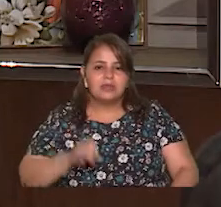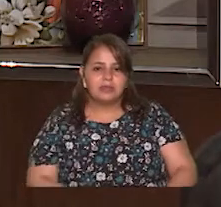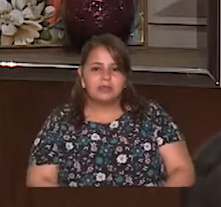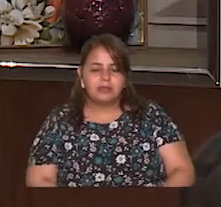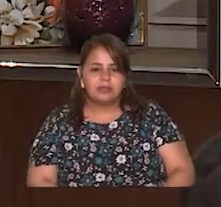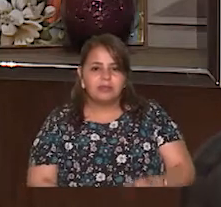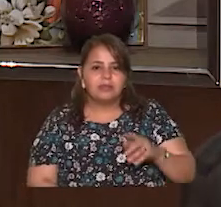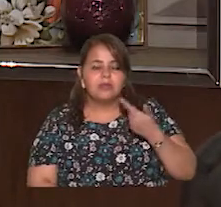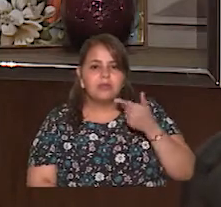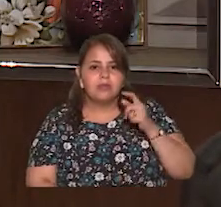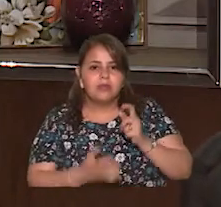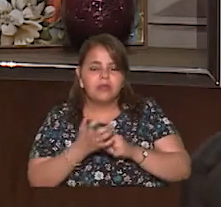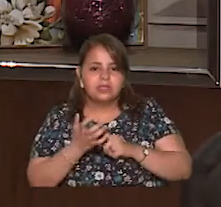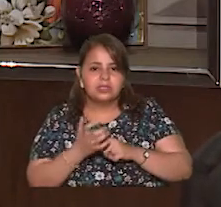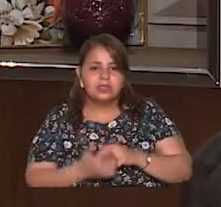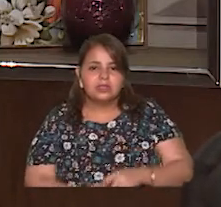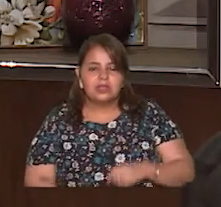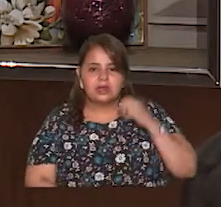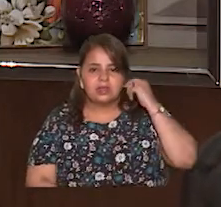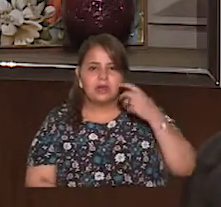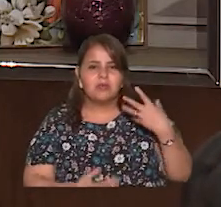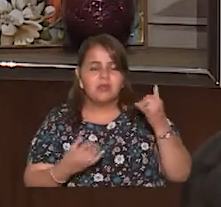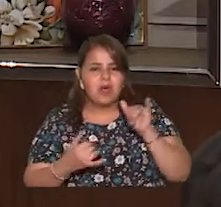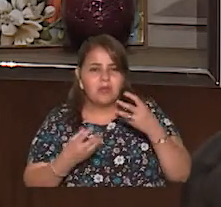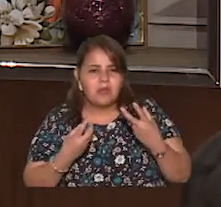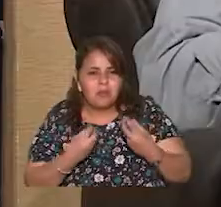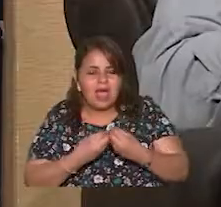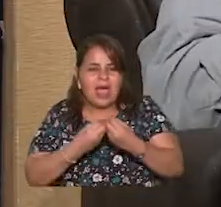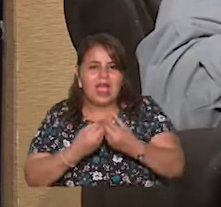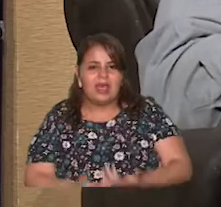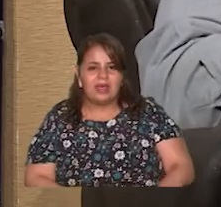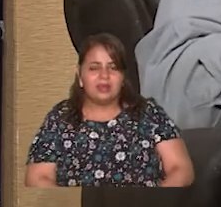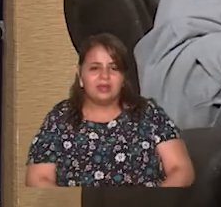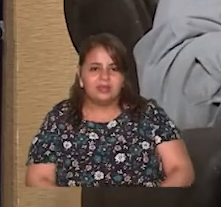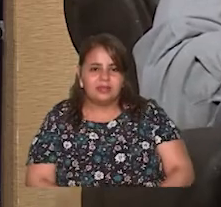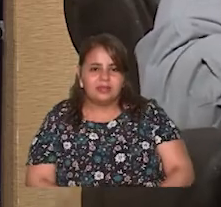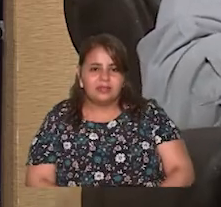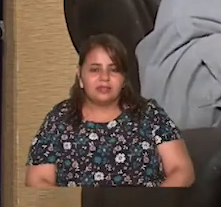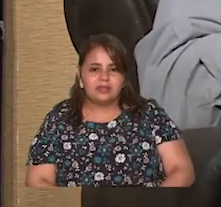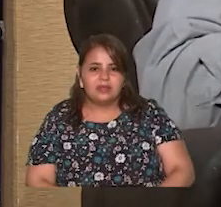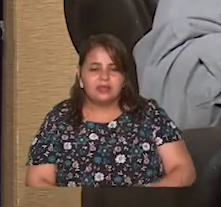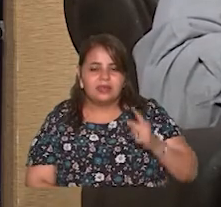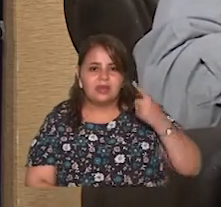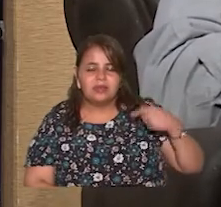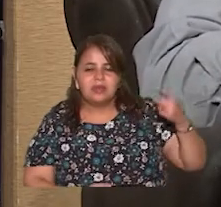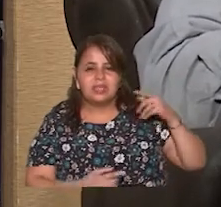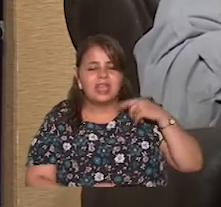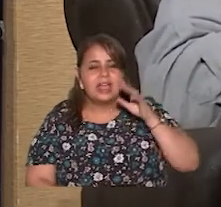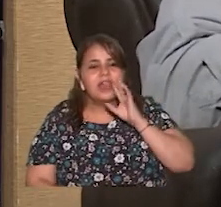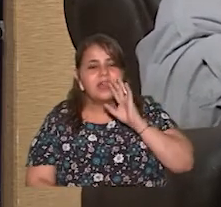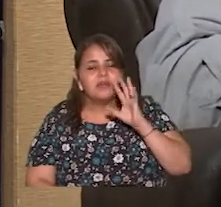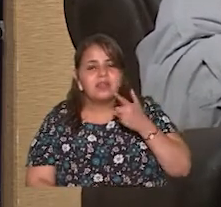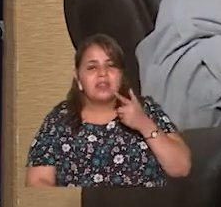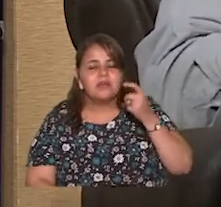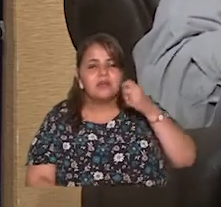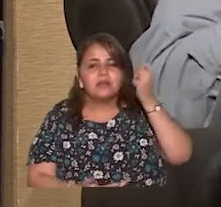حضرتهاش، كان المفروض يبقى واقف معاها ويرد، يبقى واقف معاها عارف الحق. هي وده برضو بي بي بي بيرجعني، وده يعلمنا ايه؟ طيب المزمور اللي انا